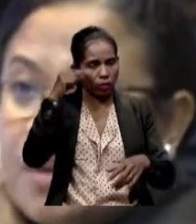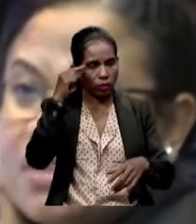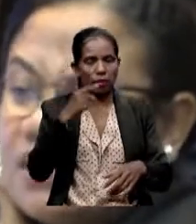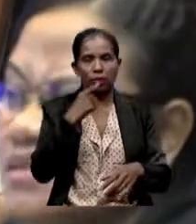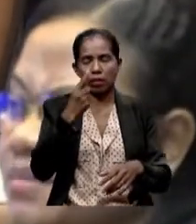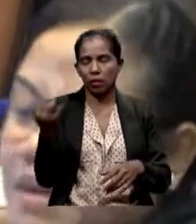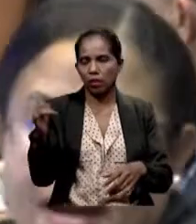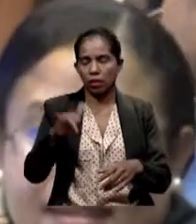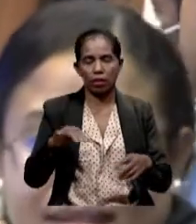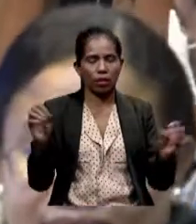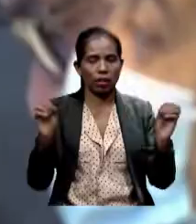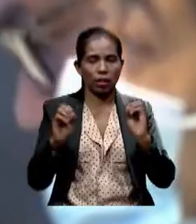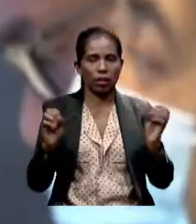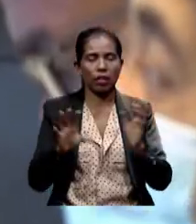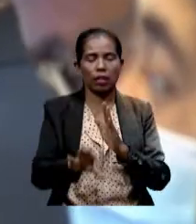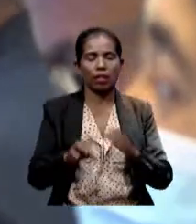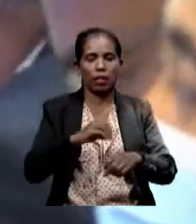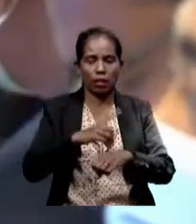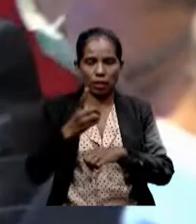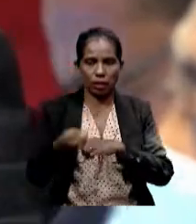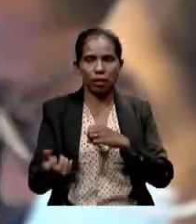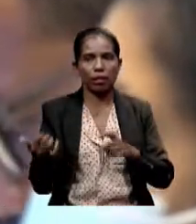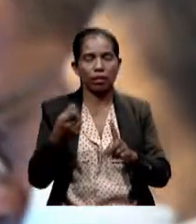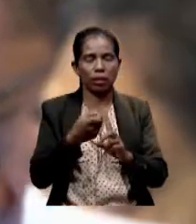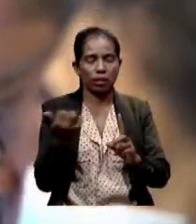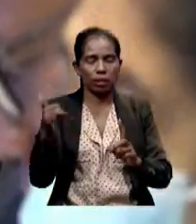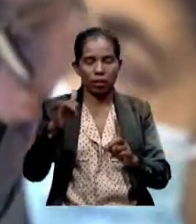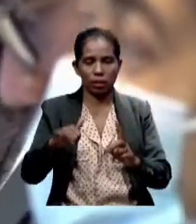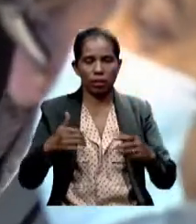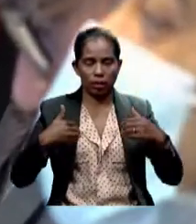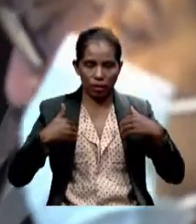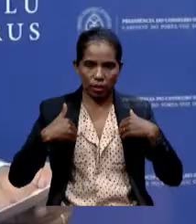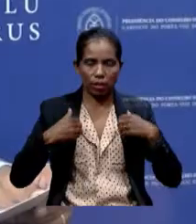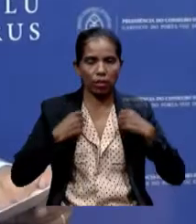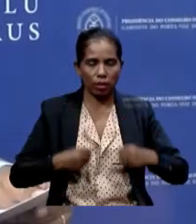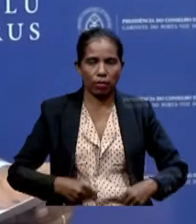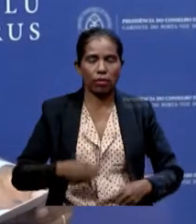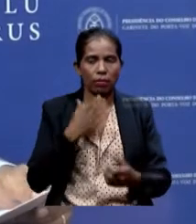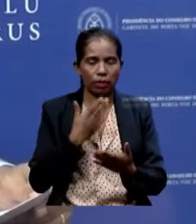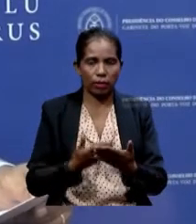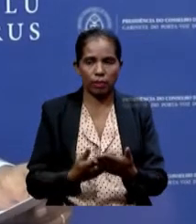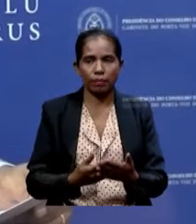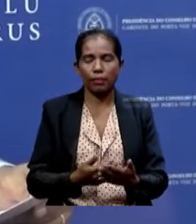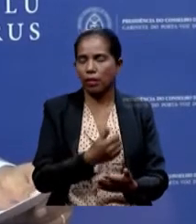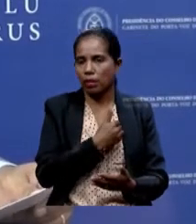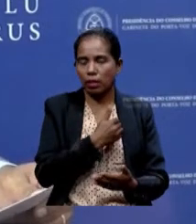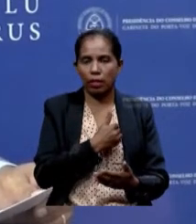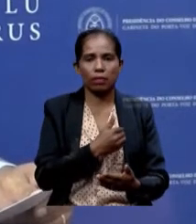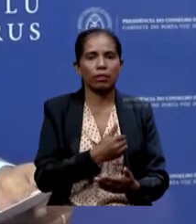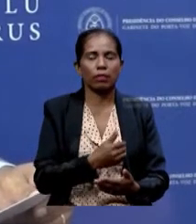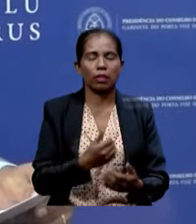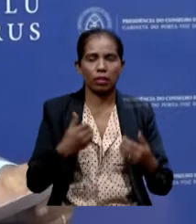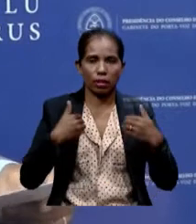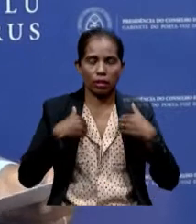sira lahetan efeitu husinu nasaung no sira iha kondisaung dia kela por enquanto sira kihe informasa ruma kona vedene